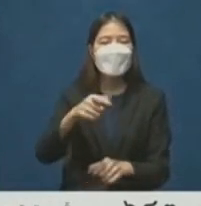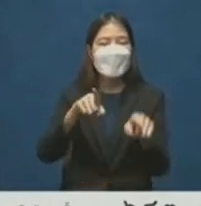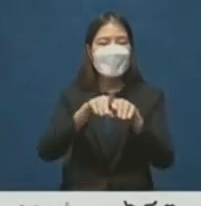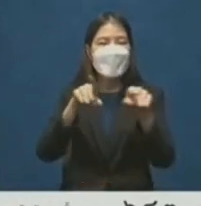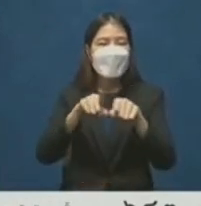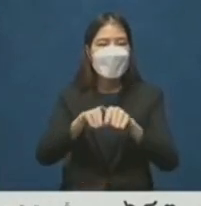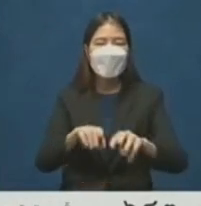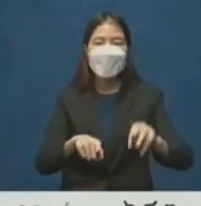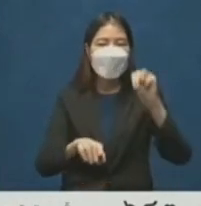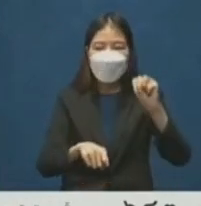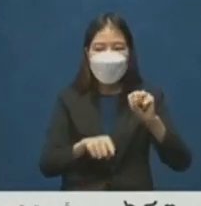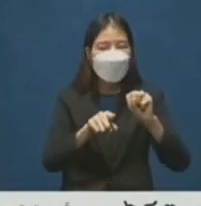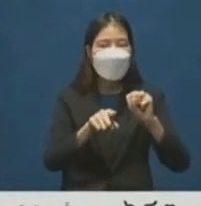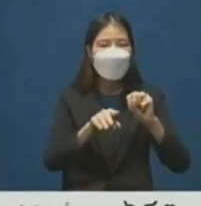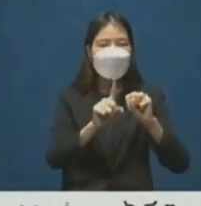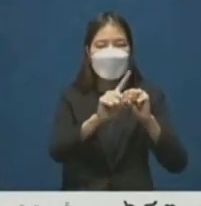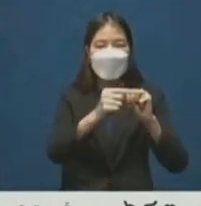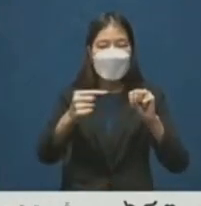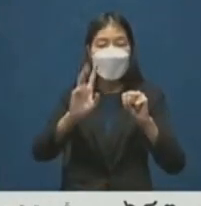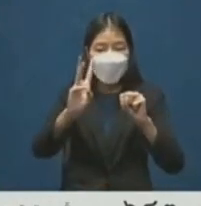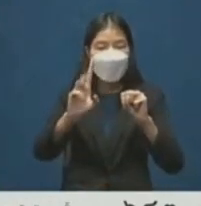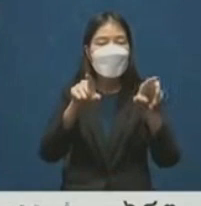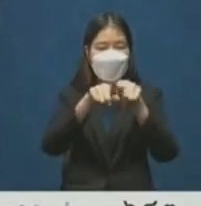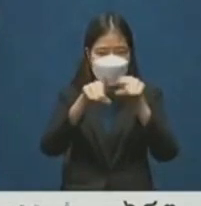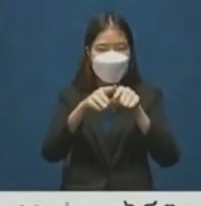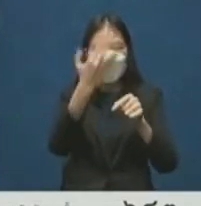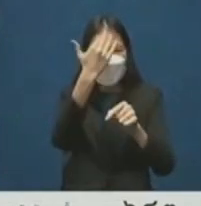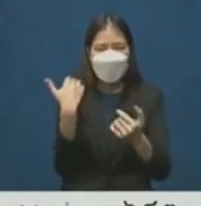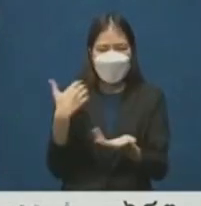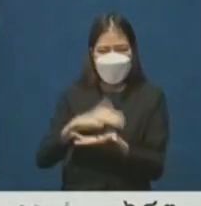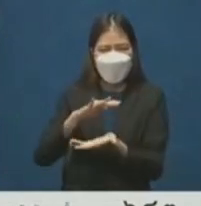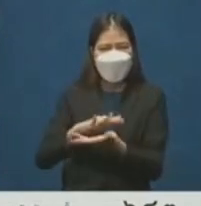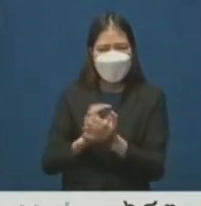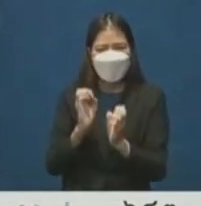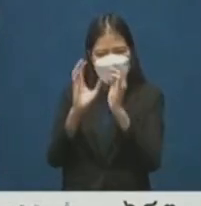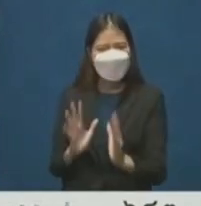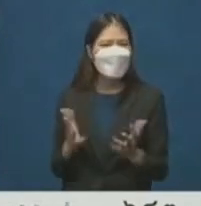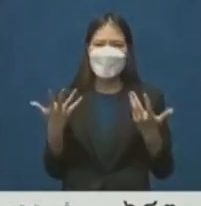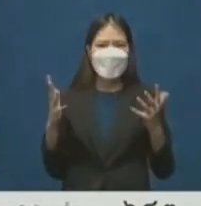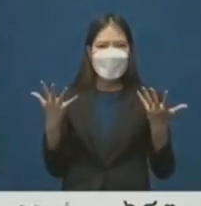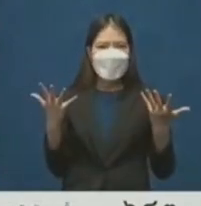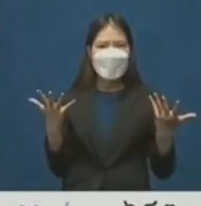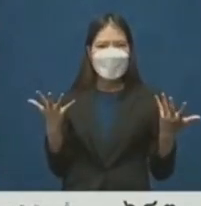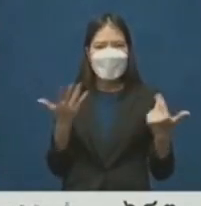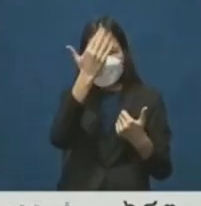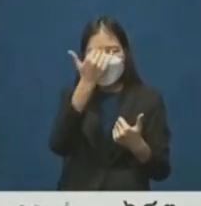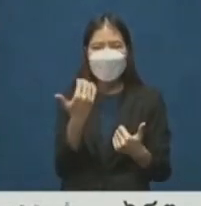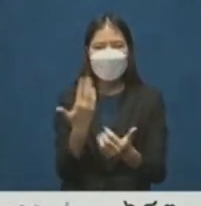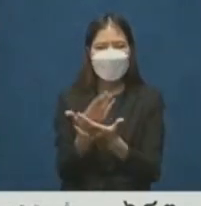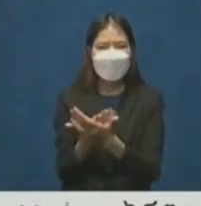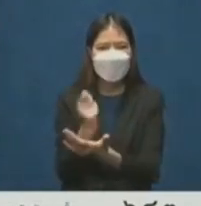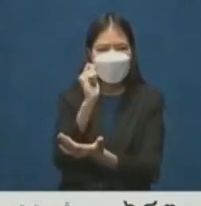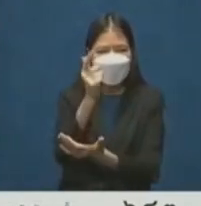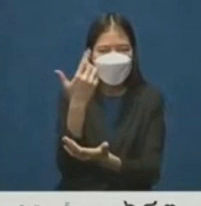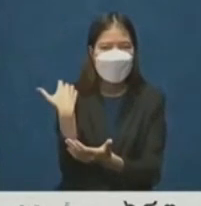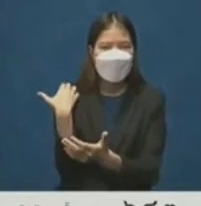นกันแต่ผมก็ไม่ได้ตำหนิโรงเรียนตำหนิครูเขาเพราะว่าโรงเรียนเราขาดแคลนบุคลากรทำไ